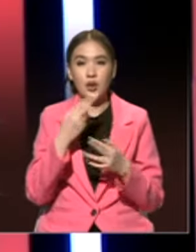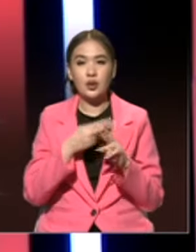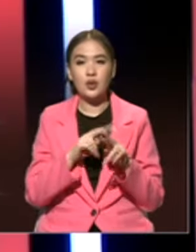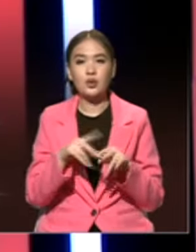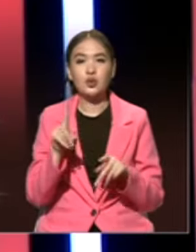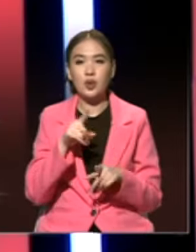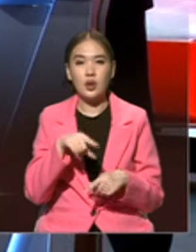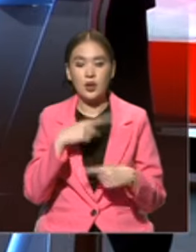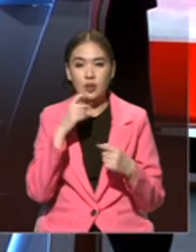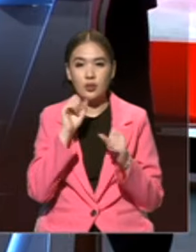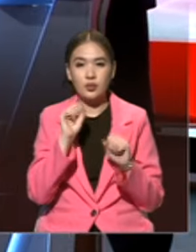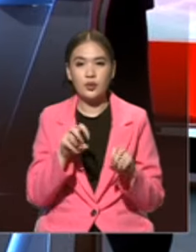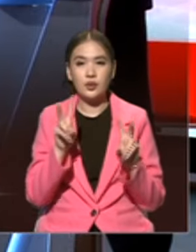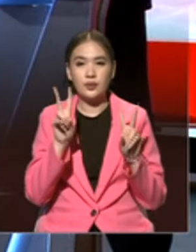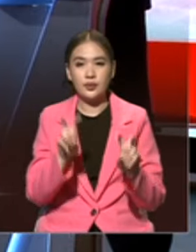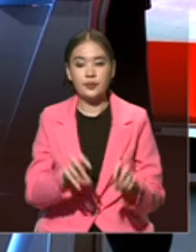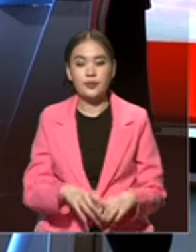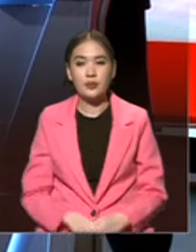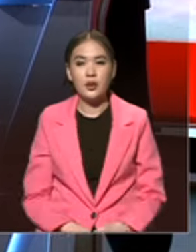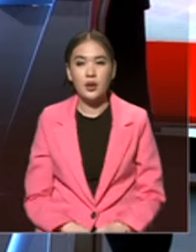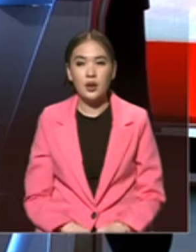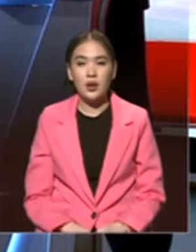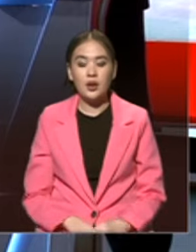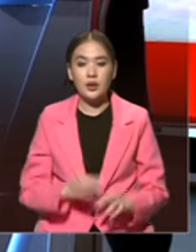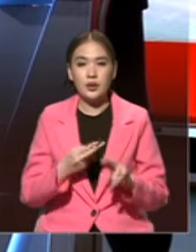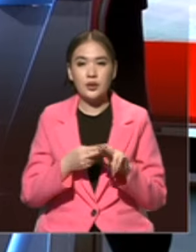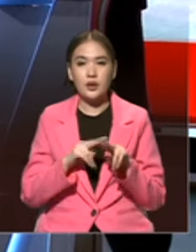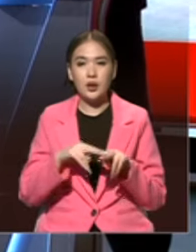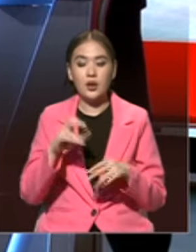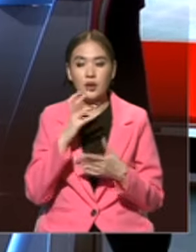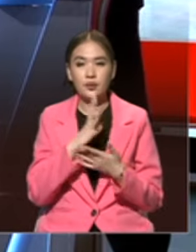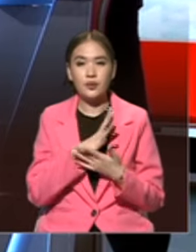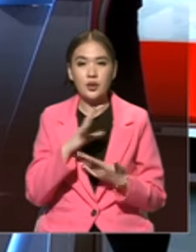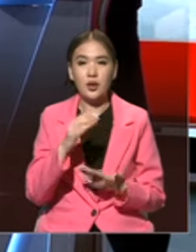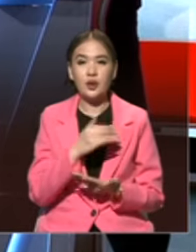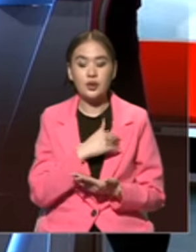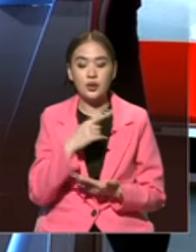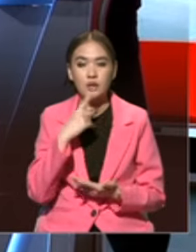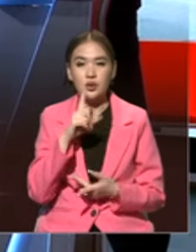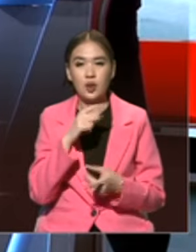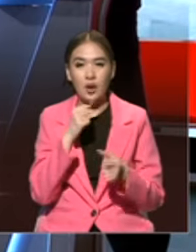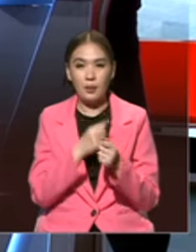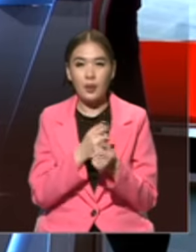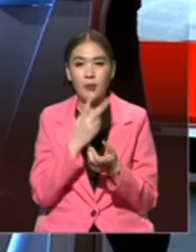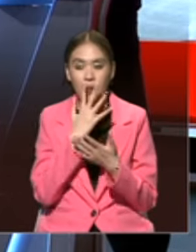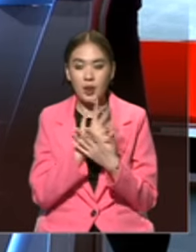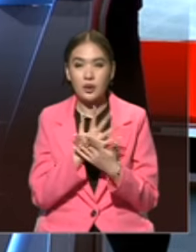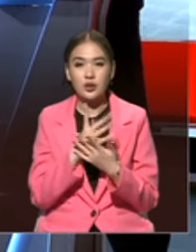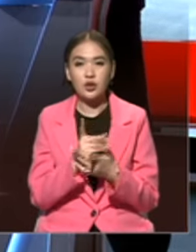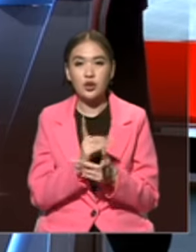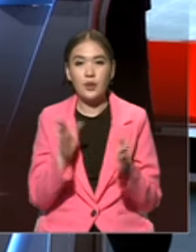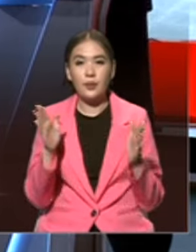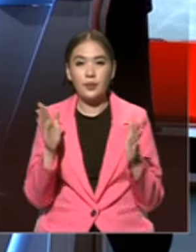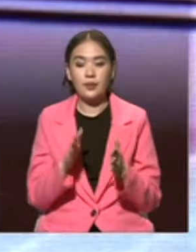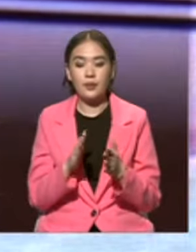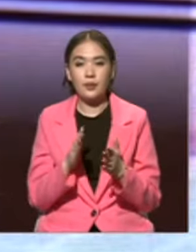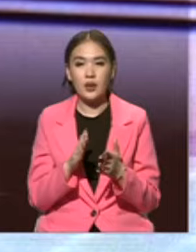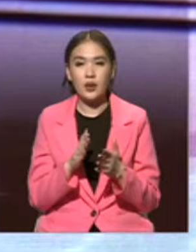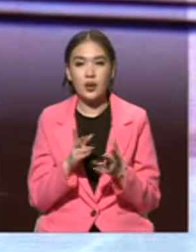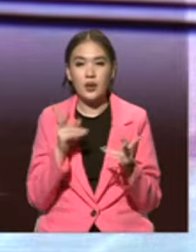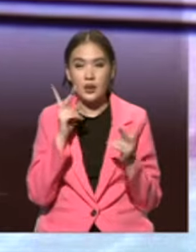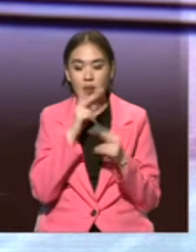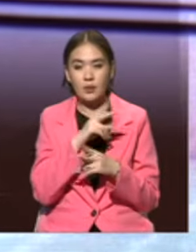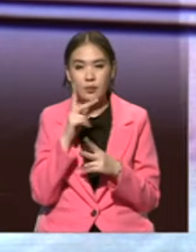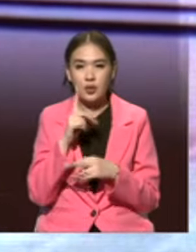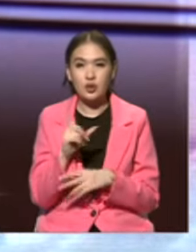айтамыз, не айтуға болады? Енді бүгінгіні айтарым, осы апат көрсетіп отыр ғой бүгінгіні кемшіліктерді.